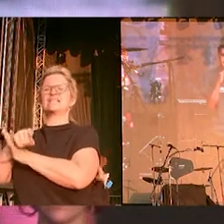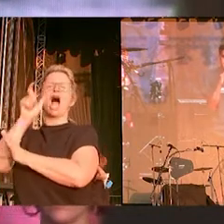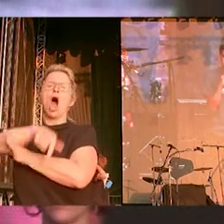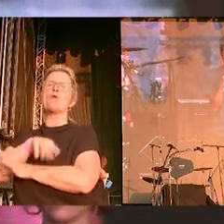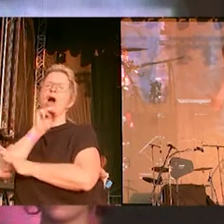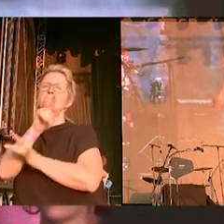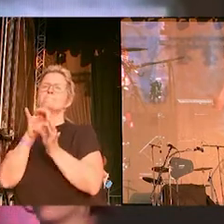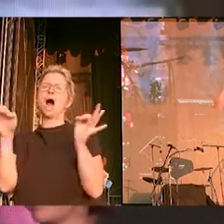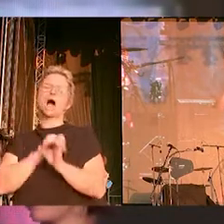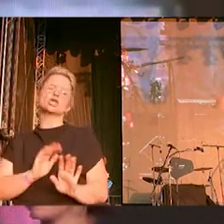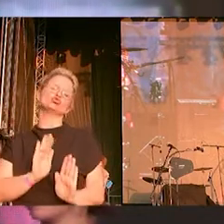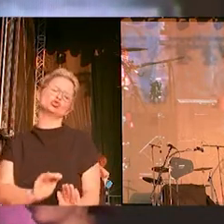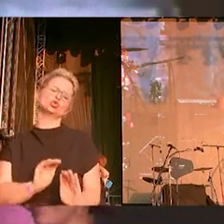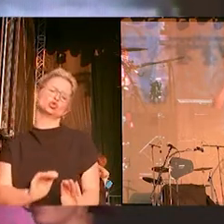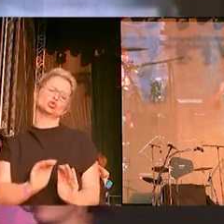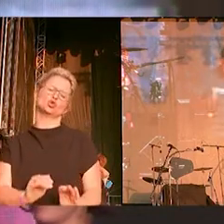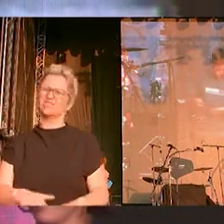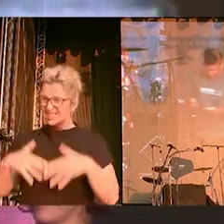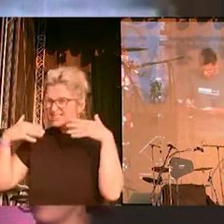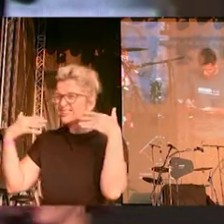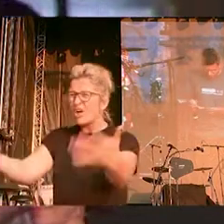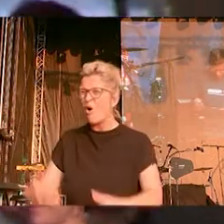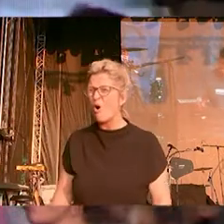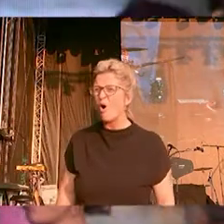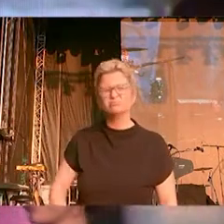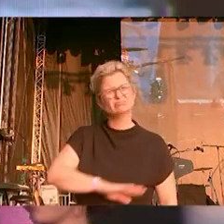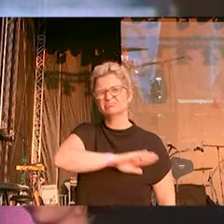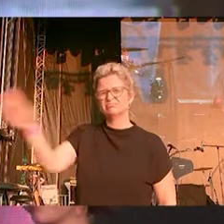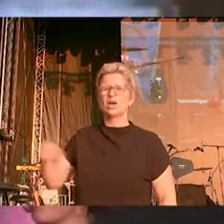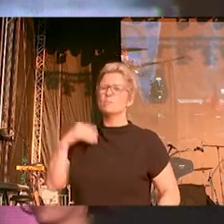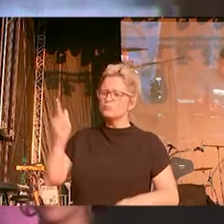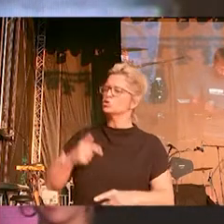geht das nicht. Das muss aufgearbeitet werden.